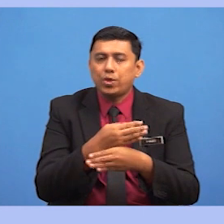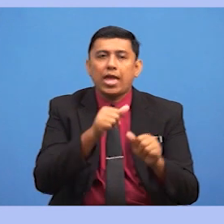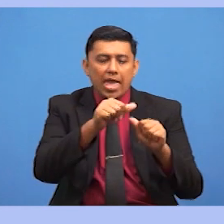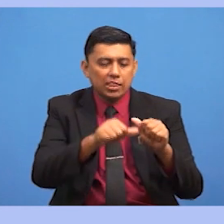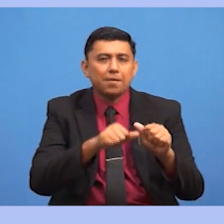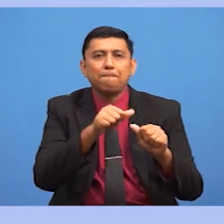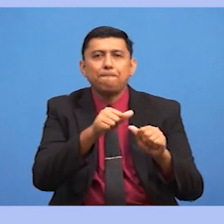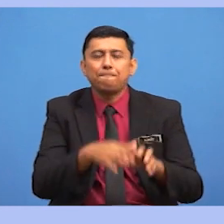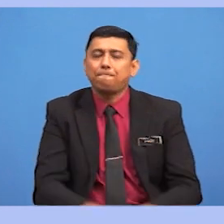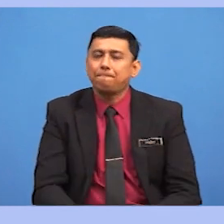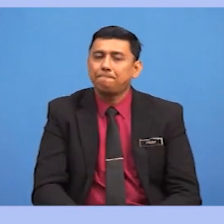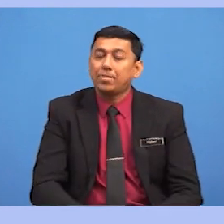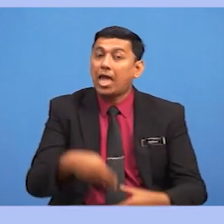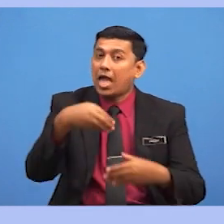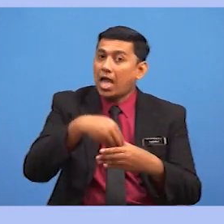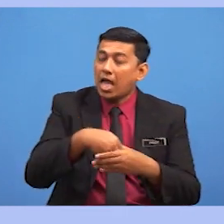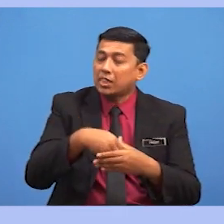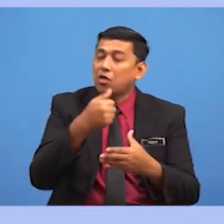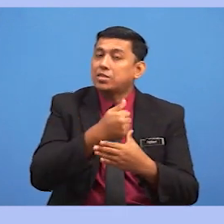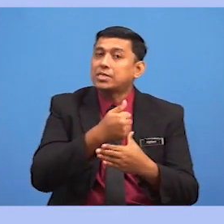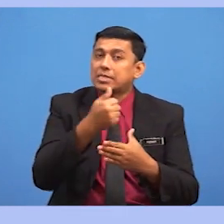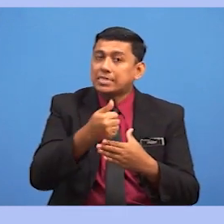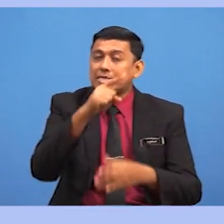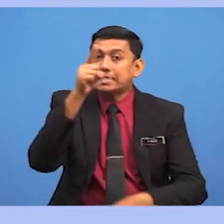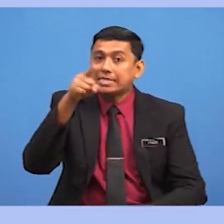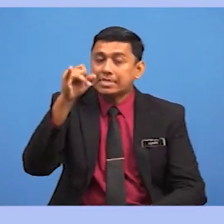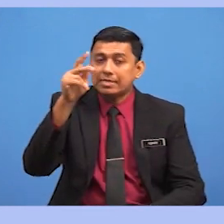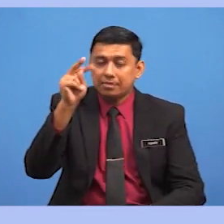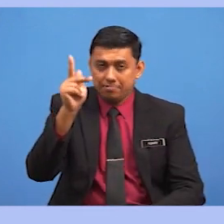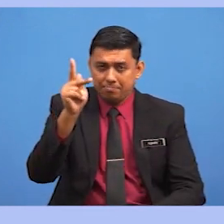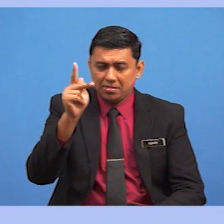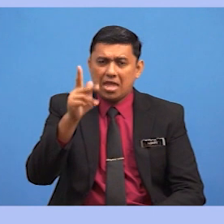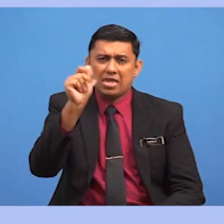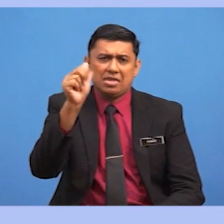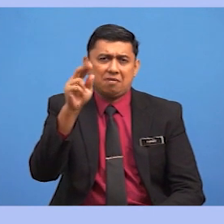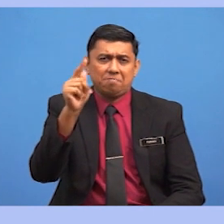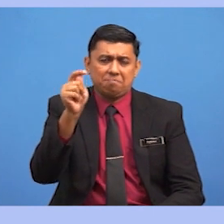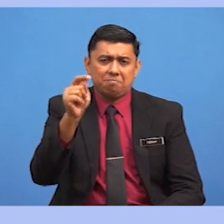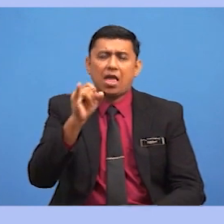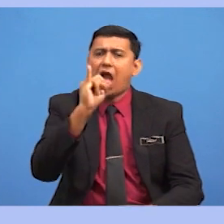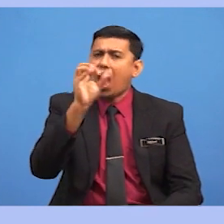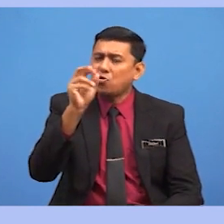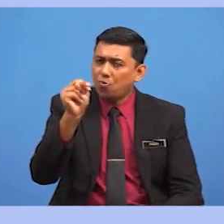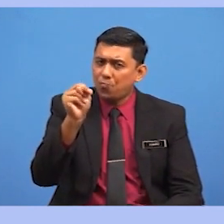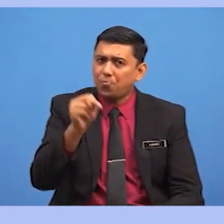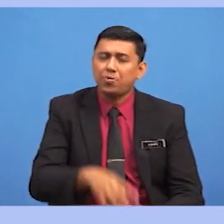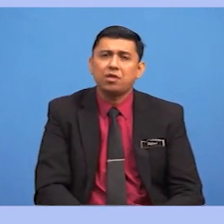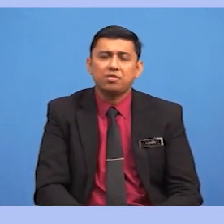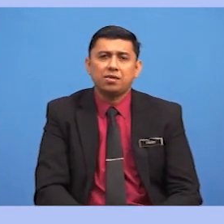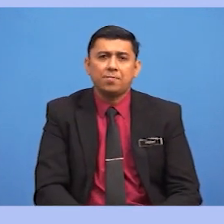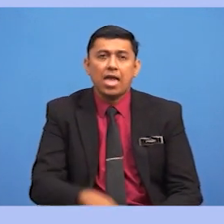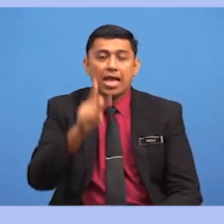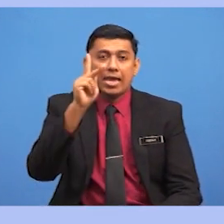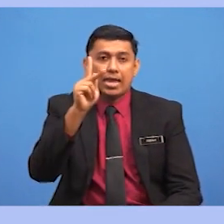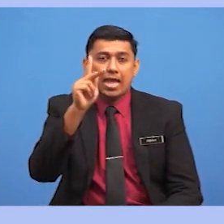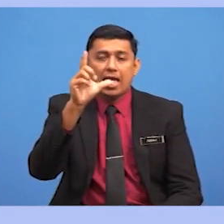atom. Dalam atap zinc berkarat, unsur zinc wujud dalam bentuk ion. Bagi unsur